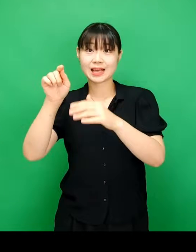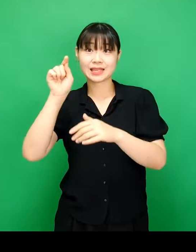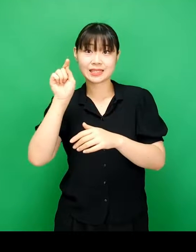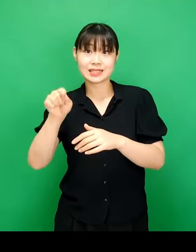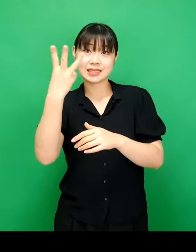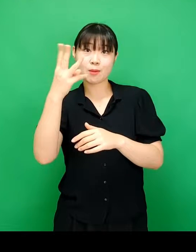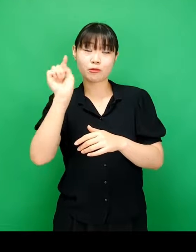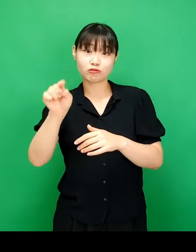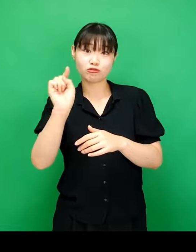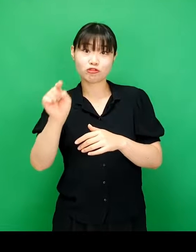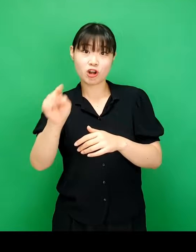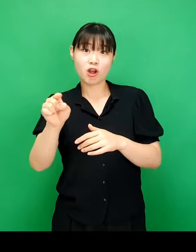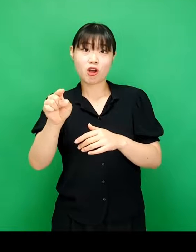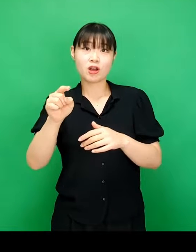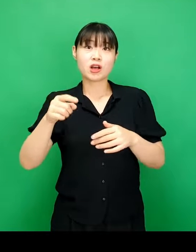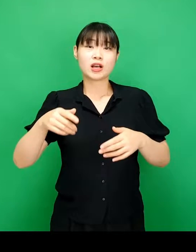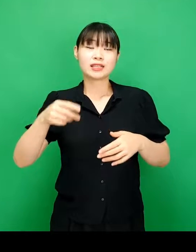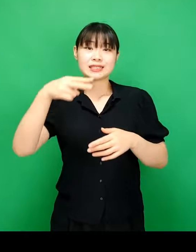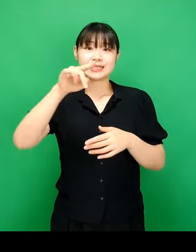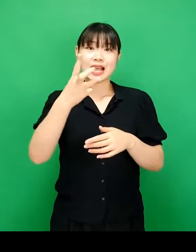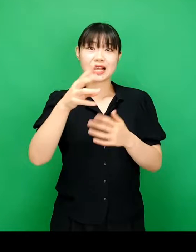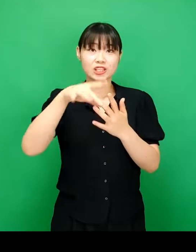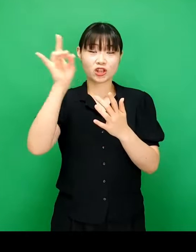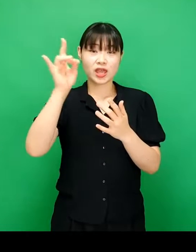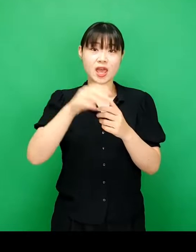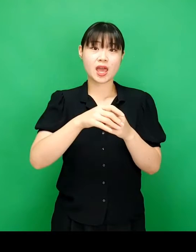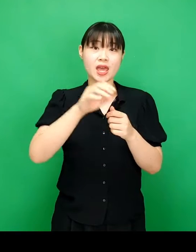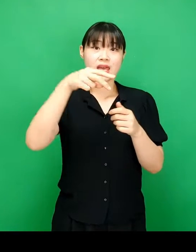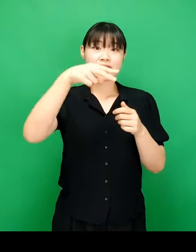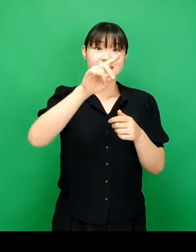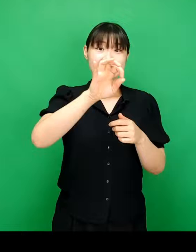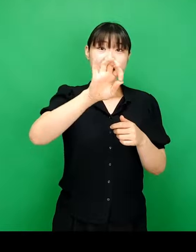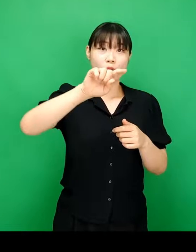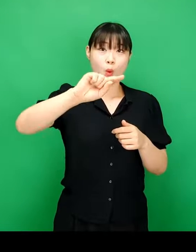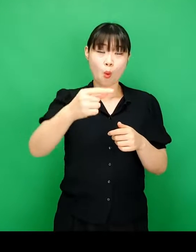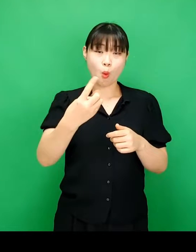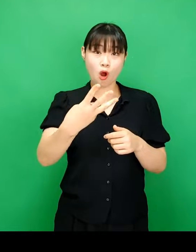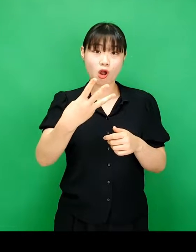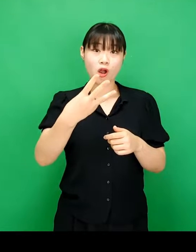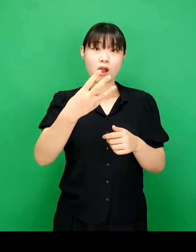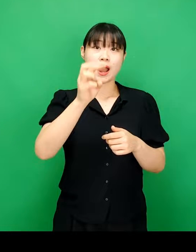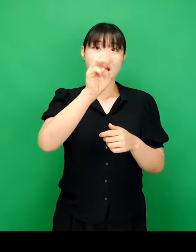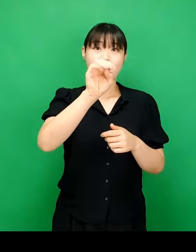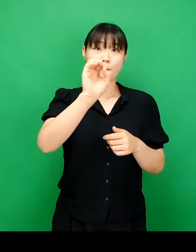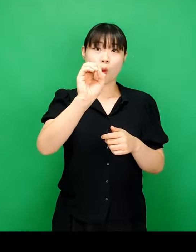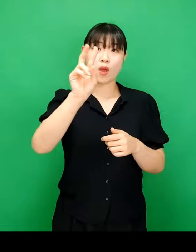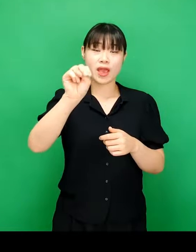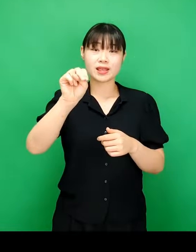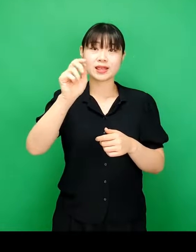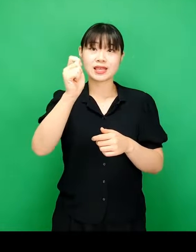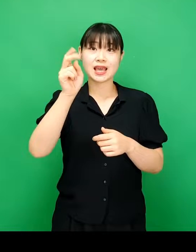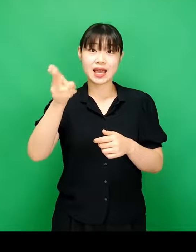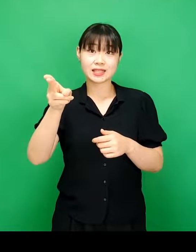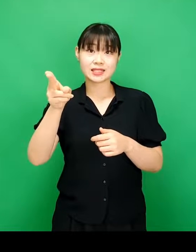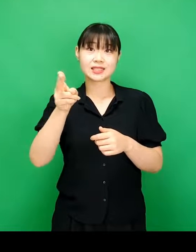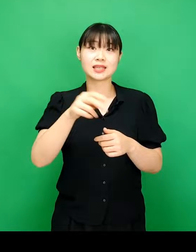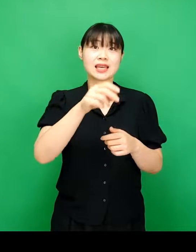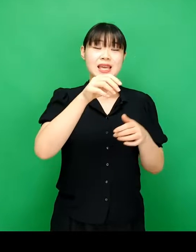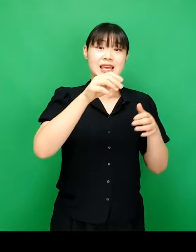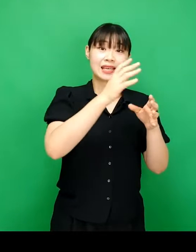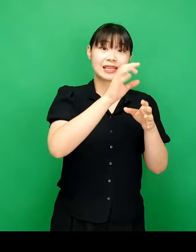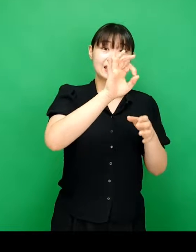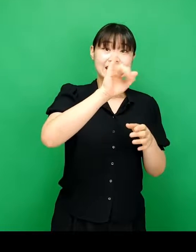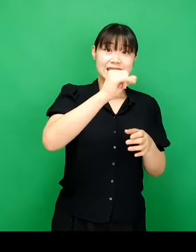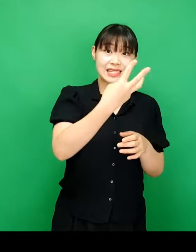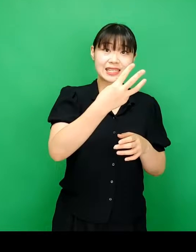3번 눌러서 생년월일 셀을 선택합니다. 생월 칸에는 month 함수를 입력하고